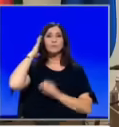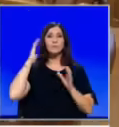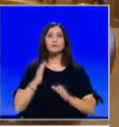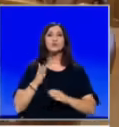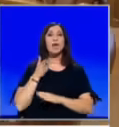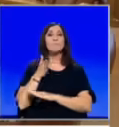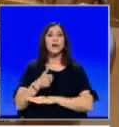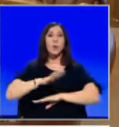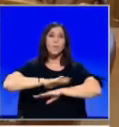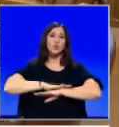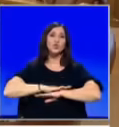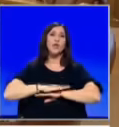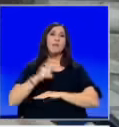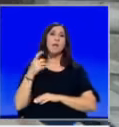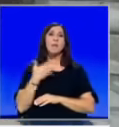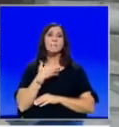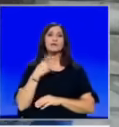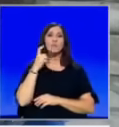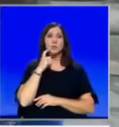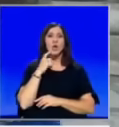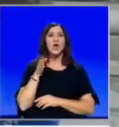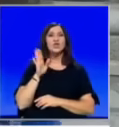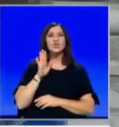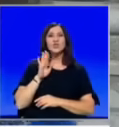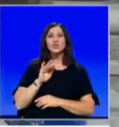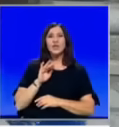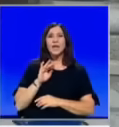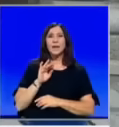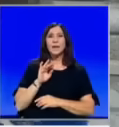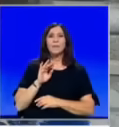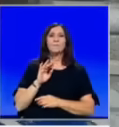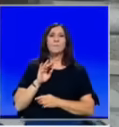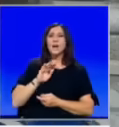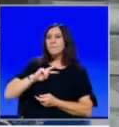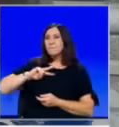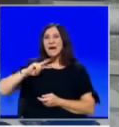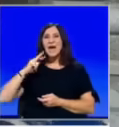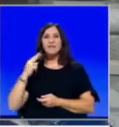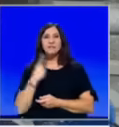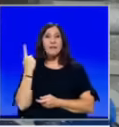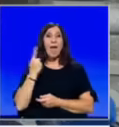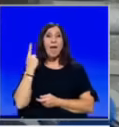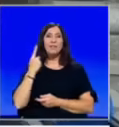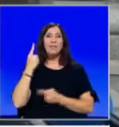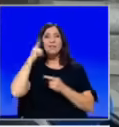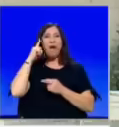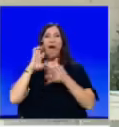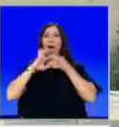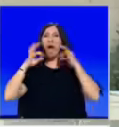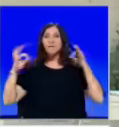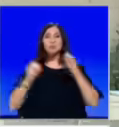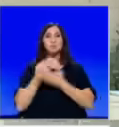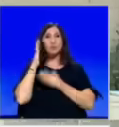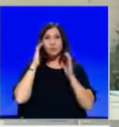пряко подчинено на Пеевски и Борисов. Ще перефразирам един афоризъм. Новото правителство е като старото, само че е